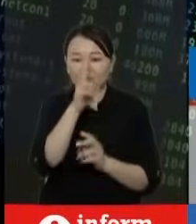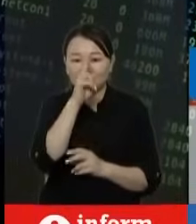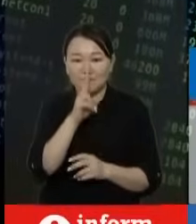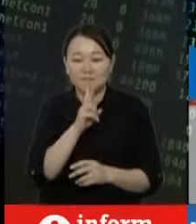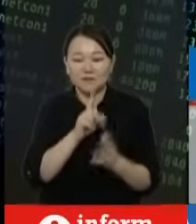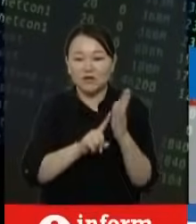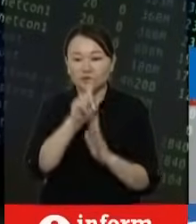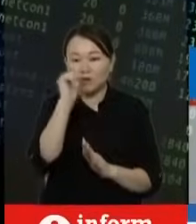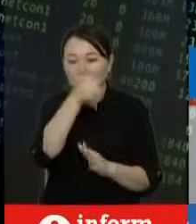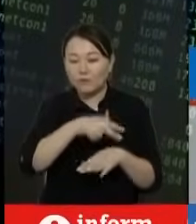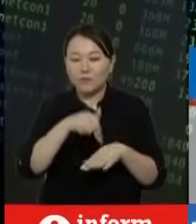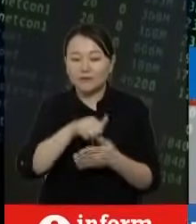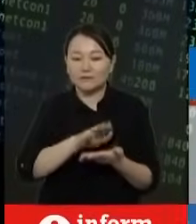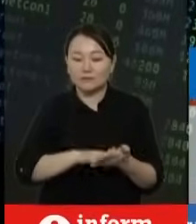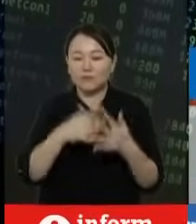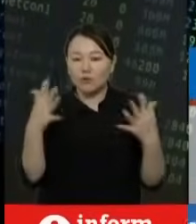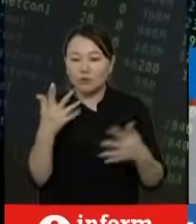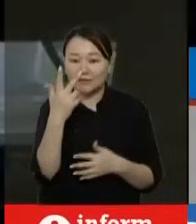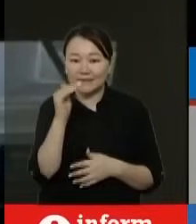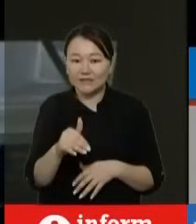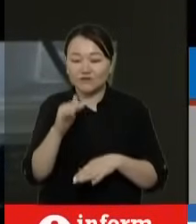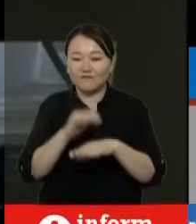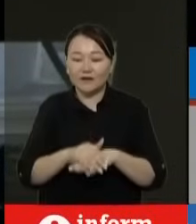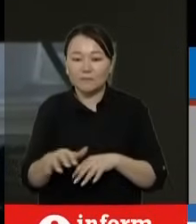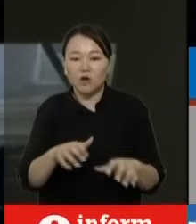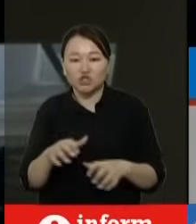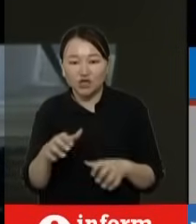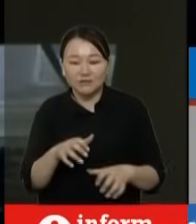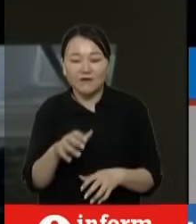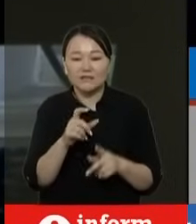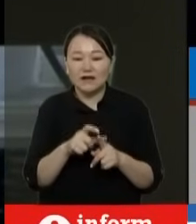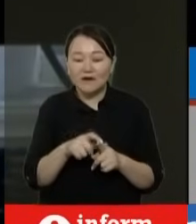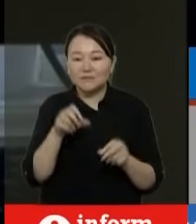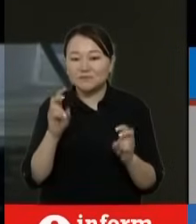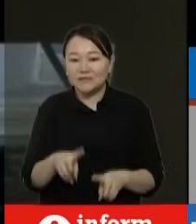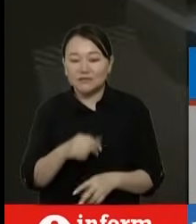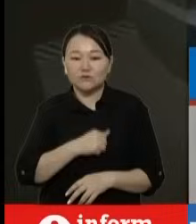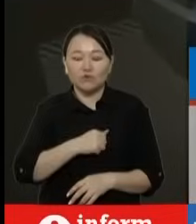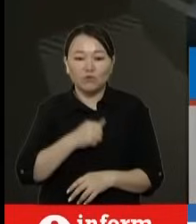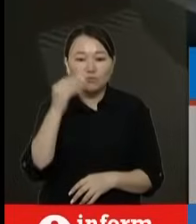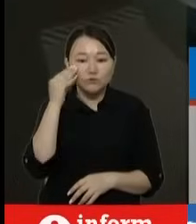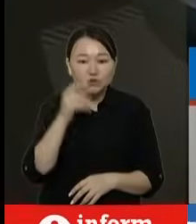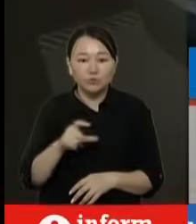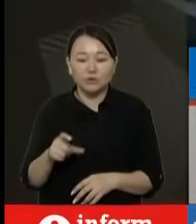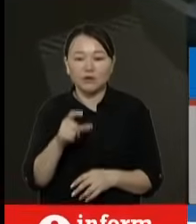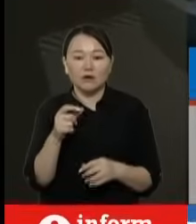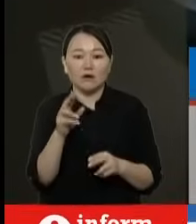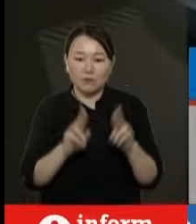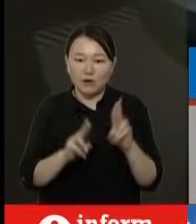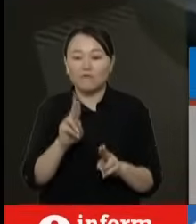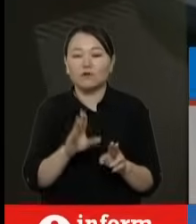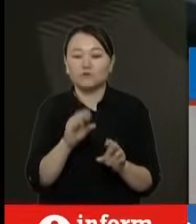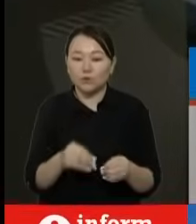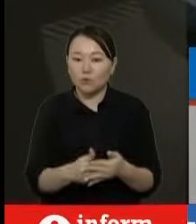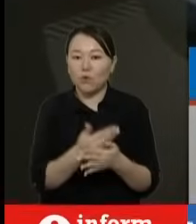В полиции зарегистрировали больше 3000 фактов мошенничества. По словам специалистов, злоумышленники не пренебрегают правилам «все